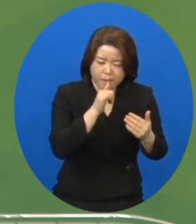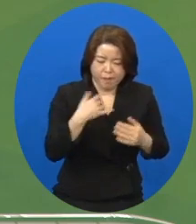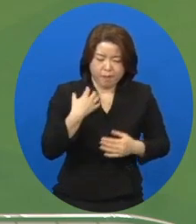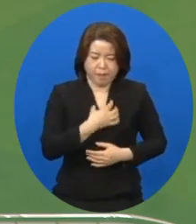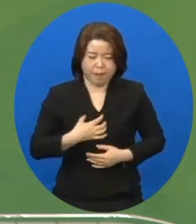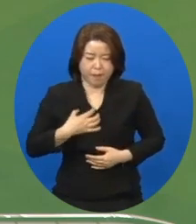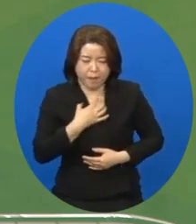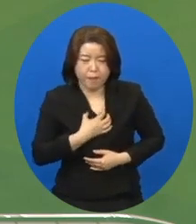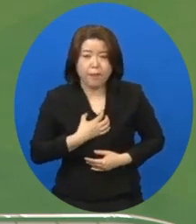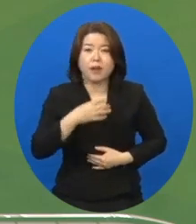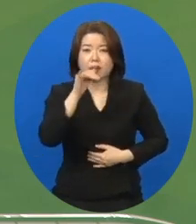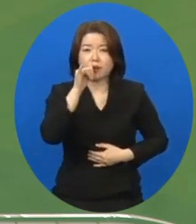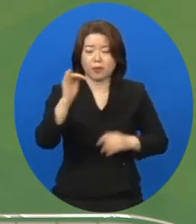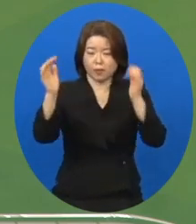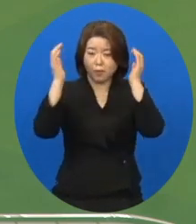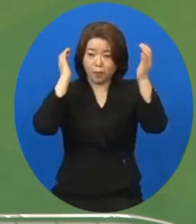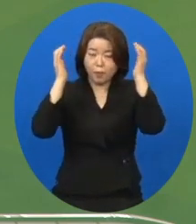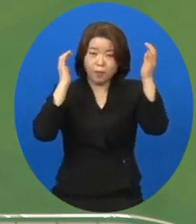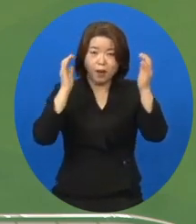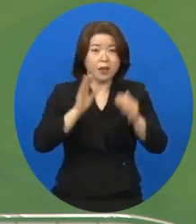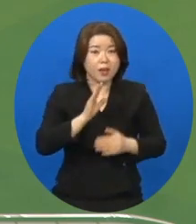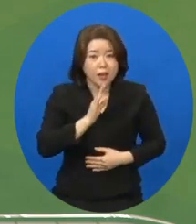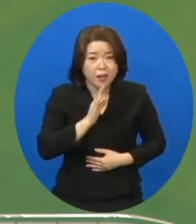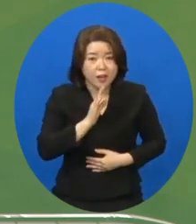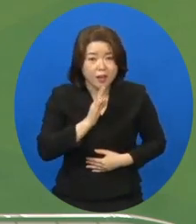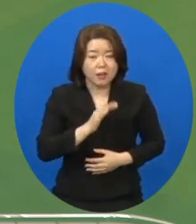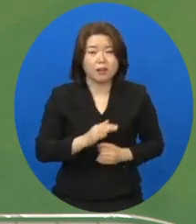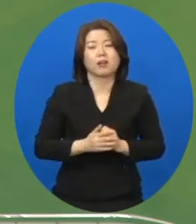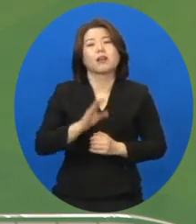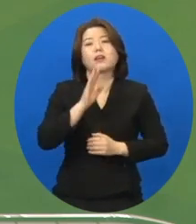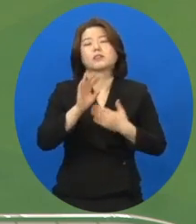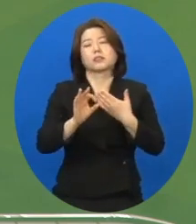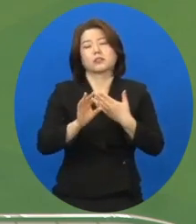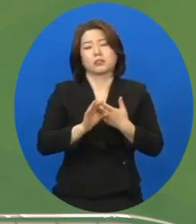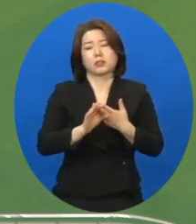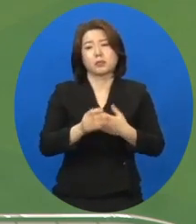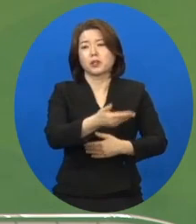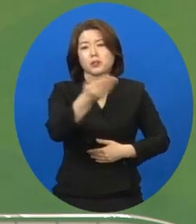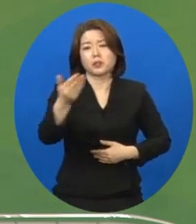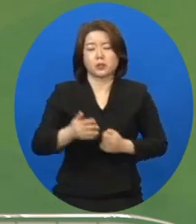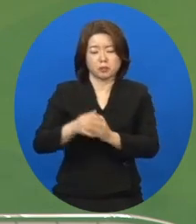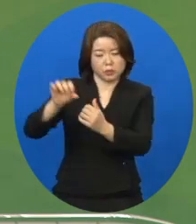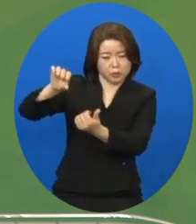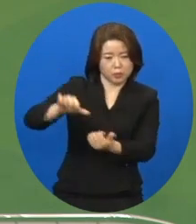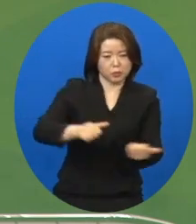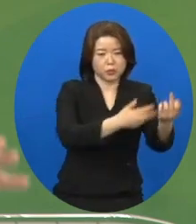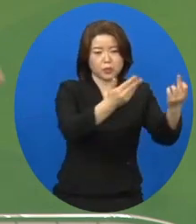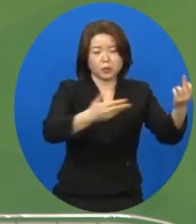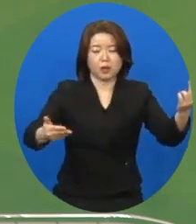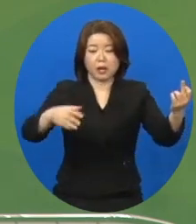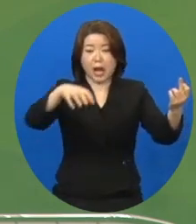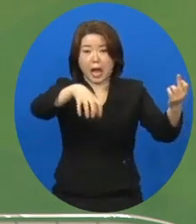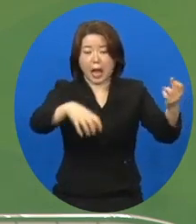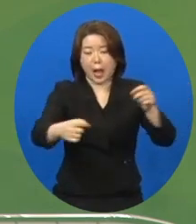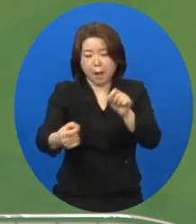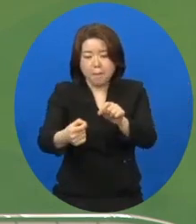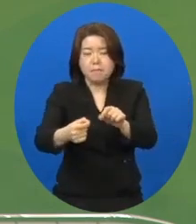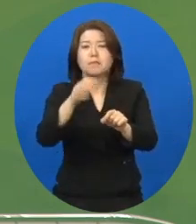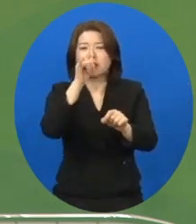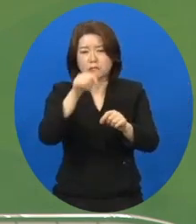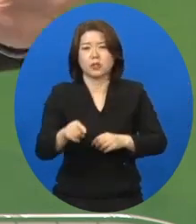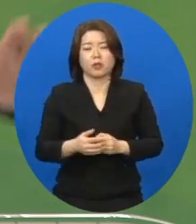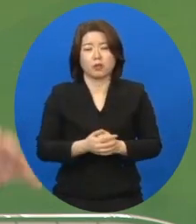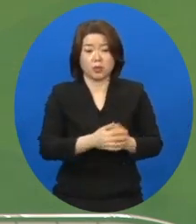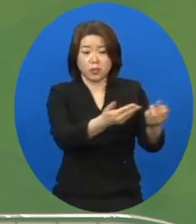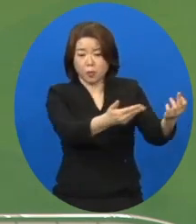되고 혼란스럽습니까? 그럼 여러분은 지금 요단강 앞에 있는 거예요. 지금 여러분 앞에는 요단강이